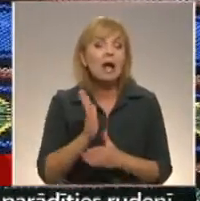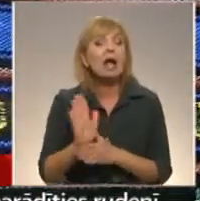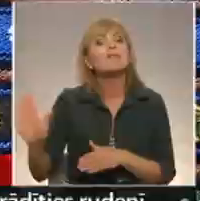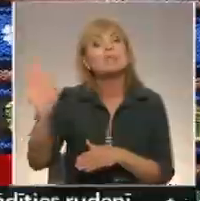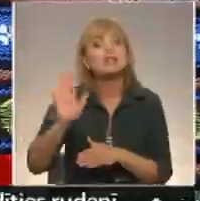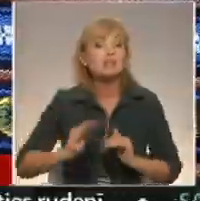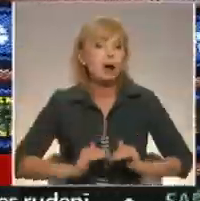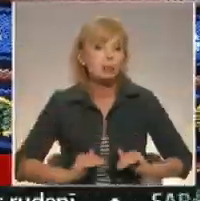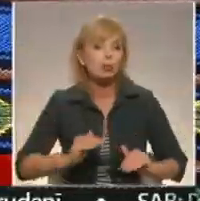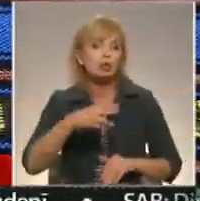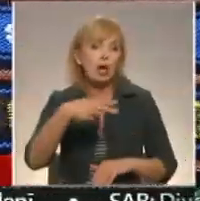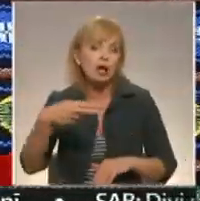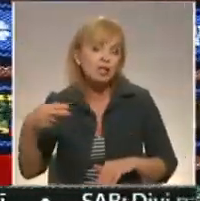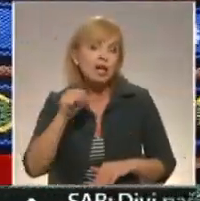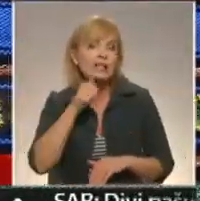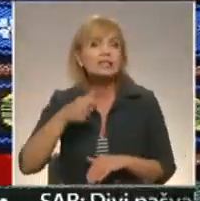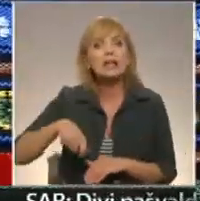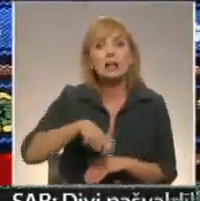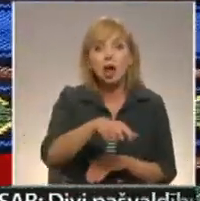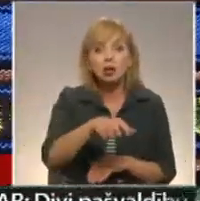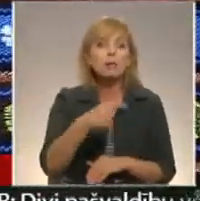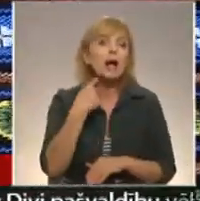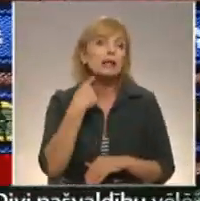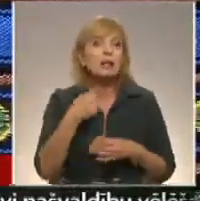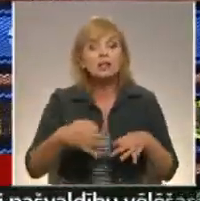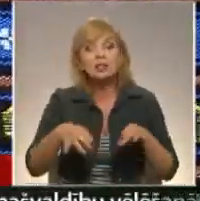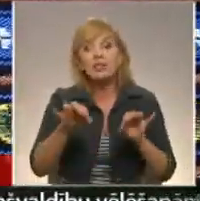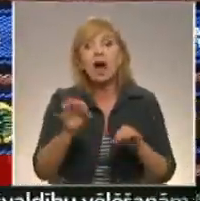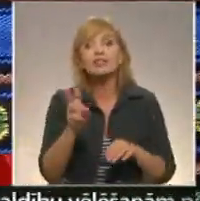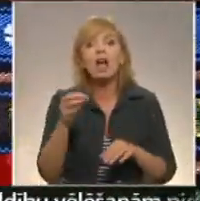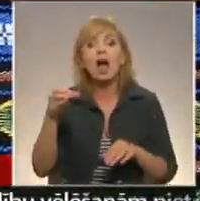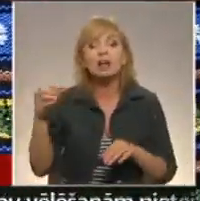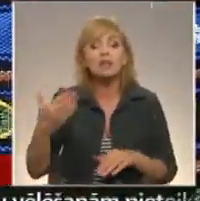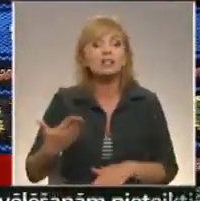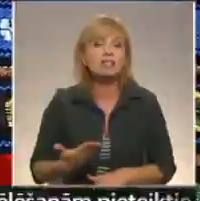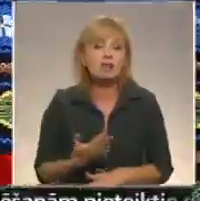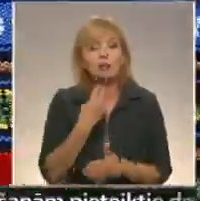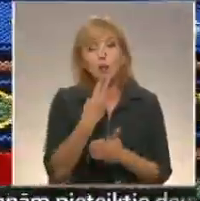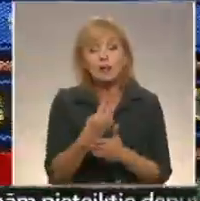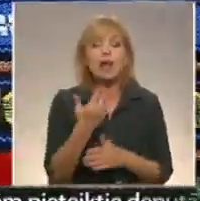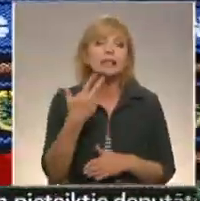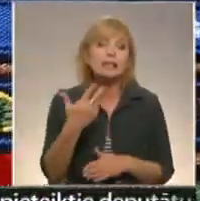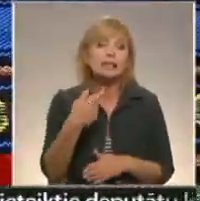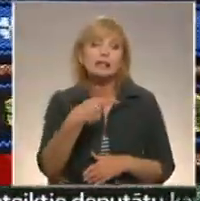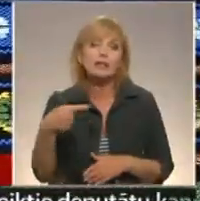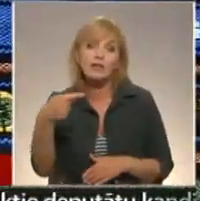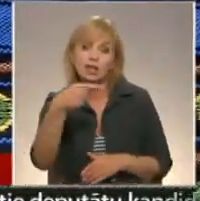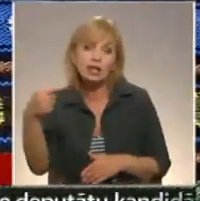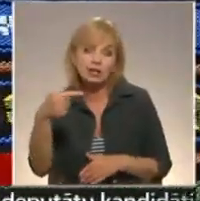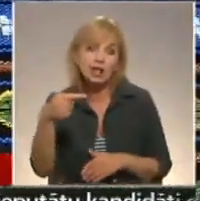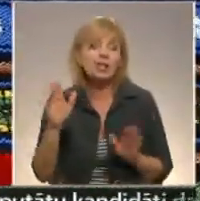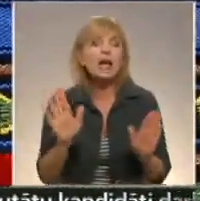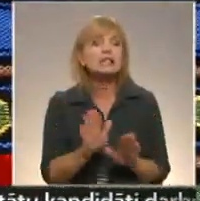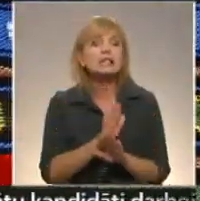brunča rakstā aizvies zilā Daugava, bet uz Rīgas svarīgumu ķekaviešu dzīvē norādot trīs svītras. Kur ir dziesmu svētki,